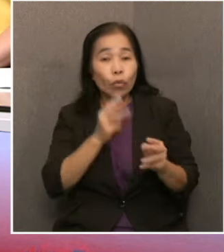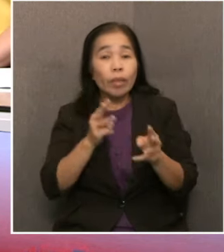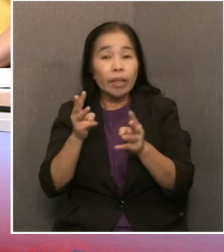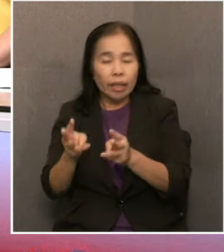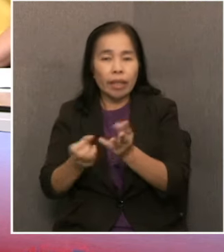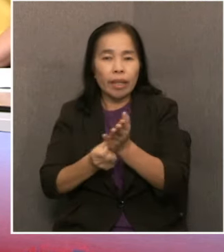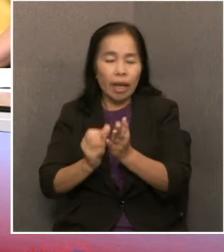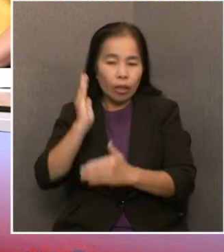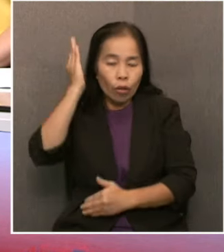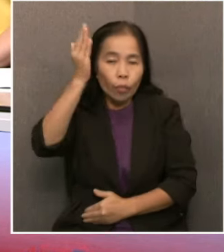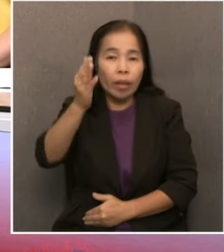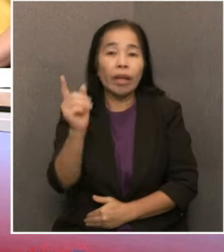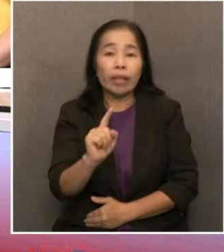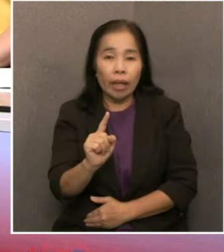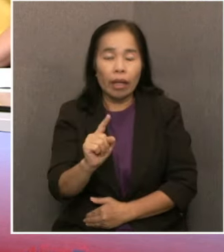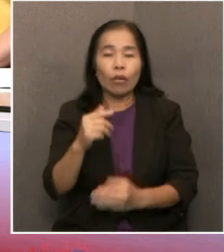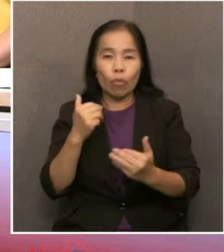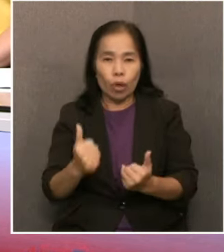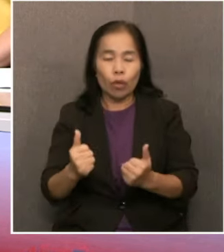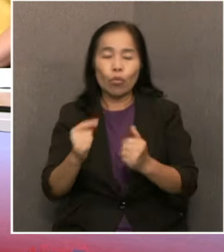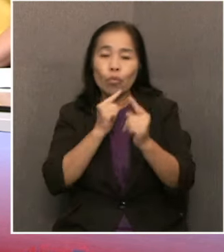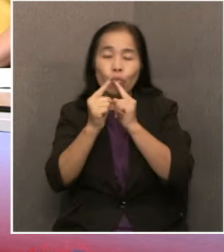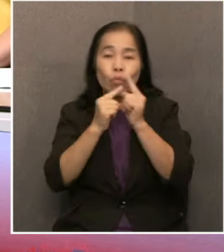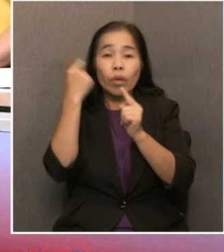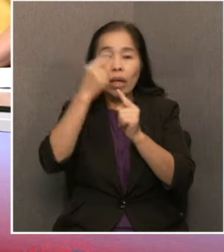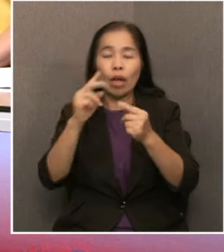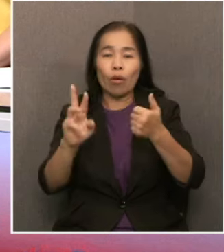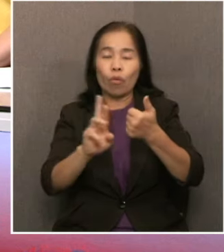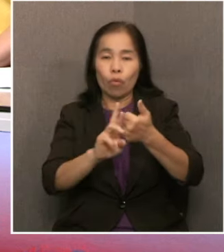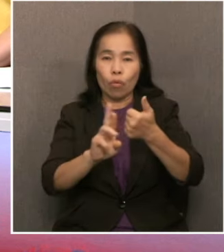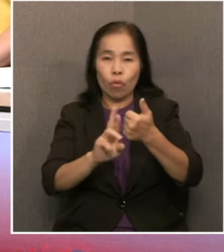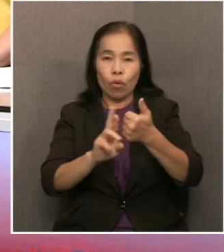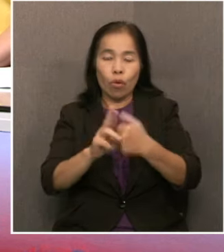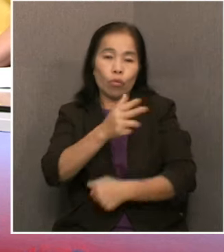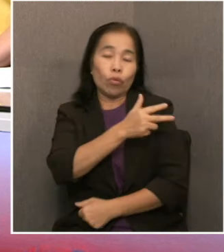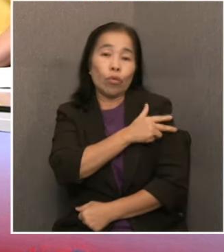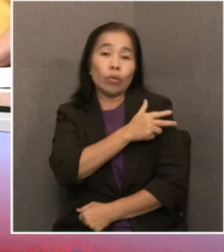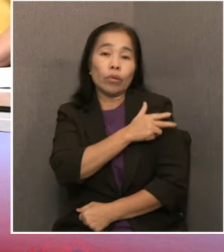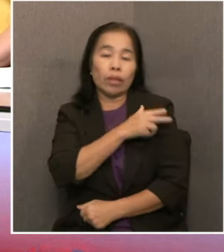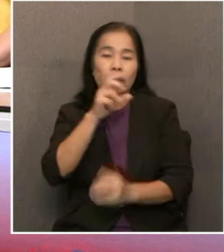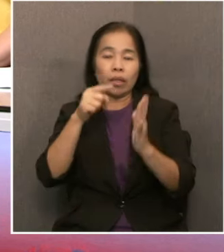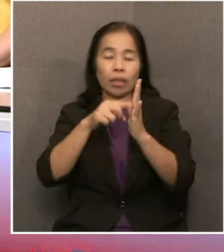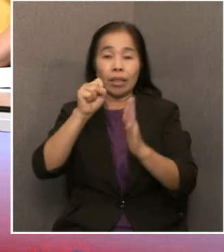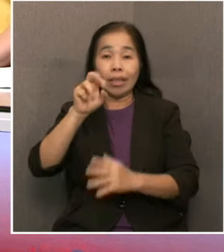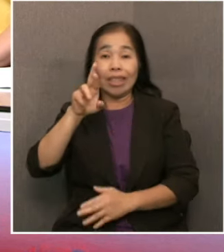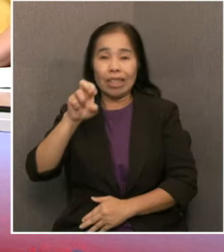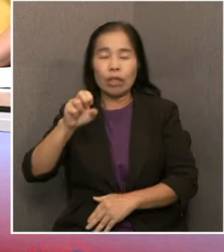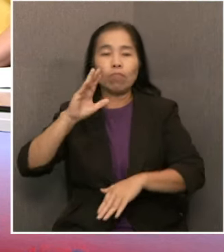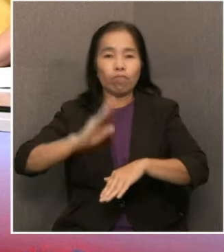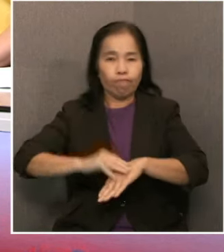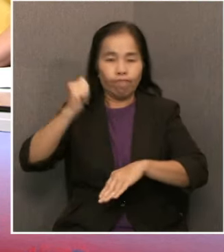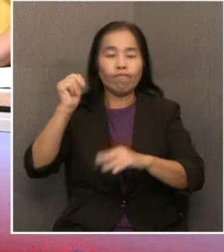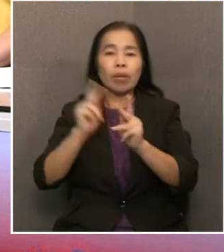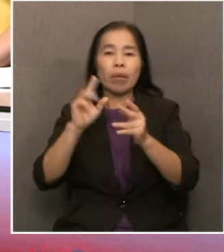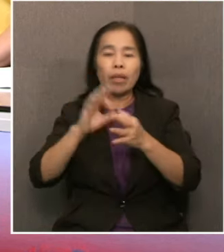อกัใอนาคตช่งนี้เราจะรวมพูคุยกันกับรองศาธาจาร์ Dr. Seori สุภาธราทิฟผู้ชชาญขนักกรมการ ระหว่าง